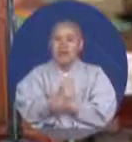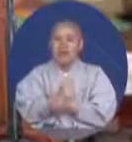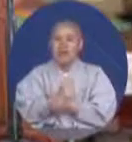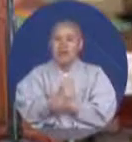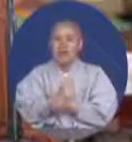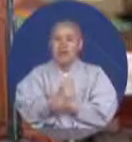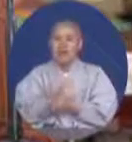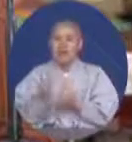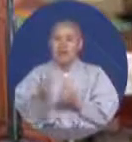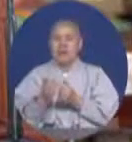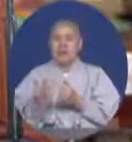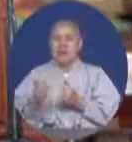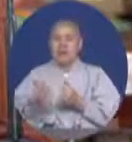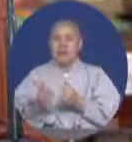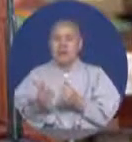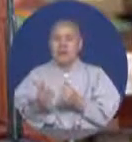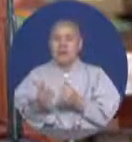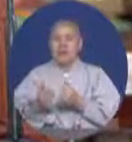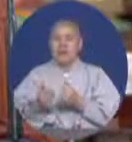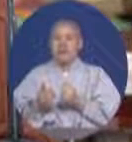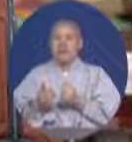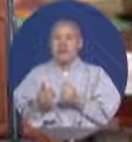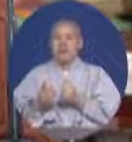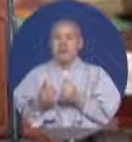영파 중생 치호감이라.